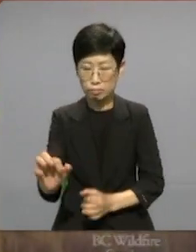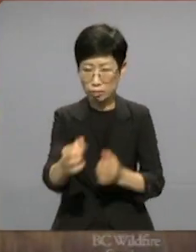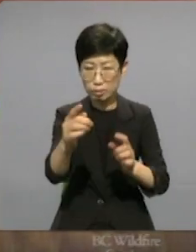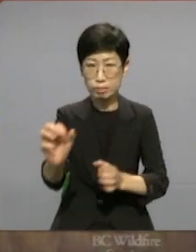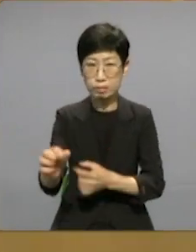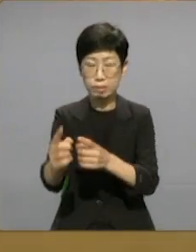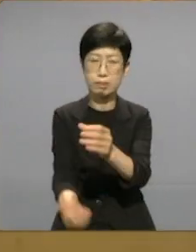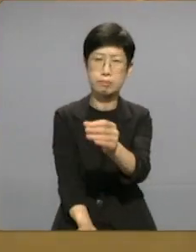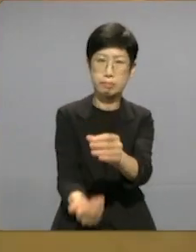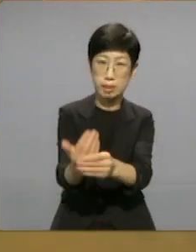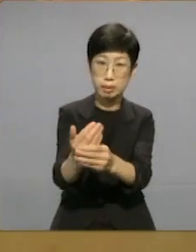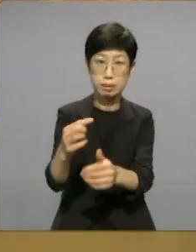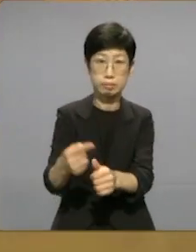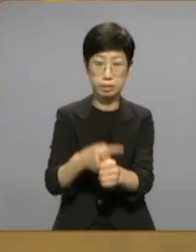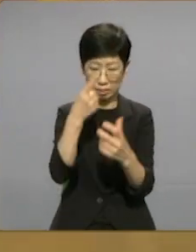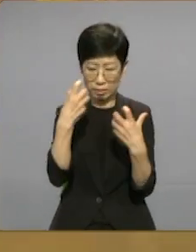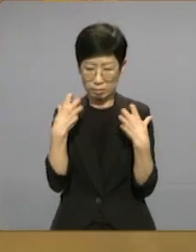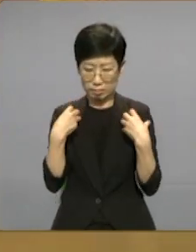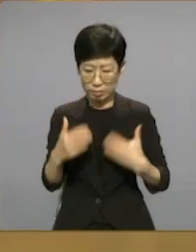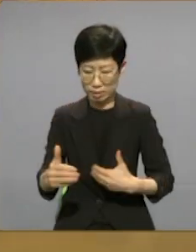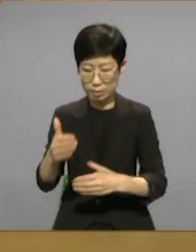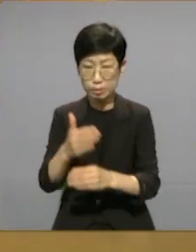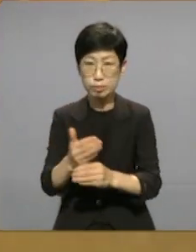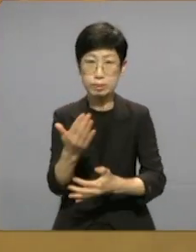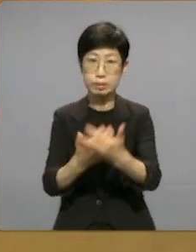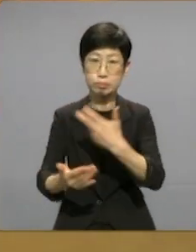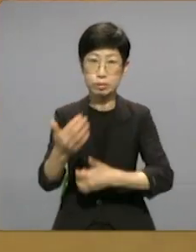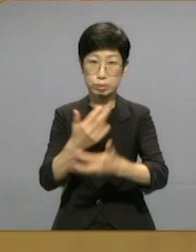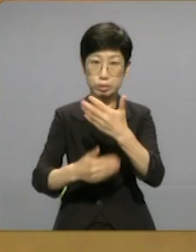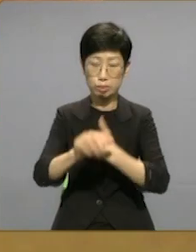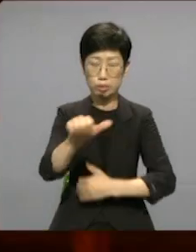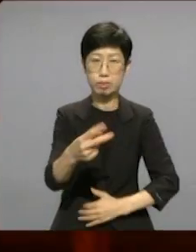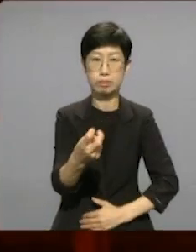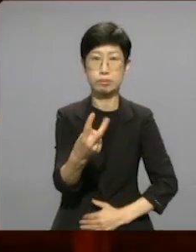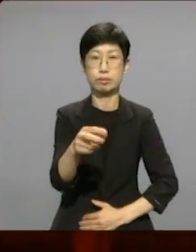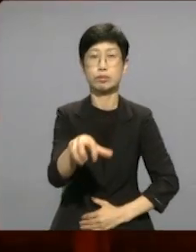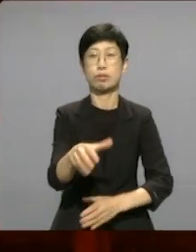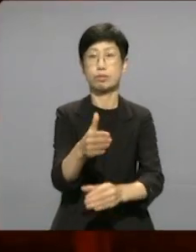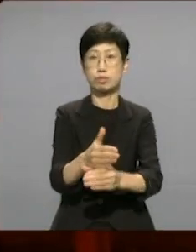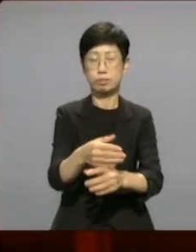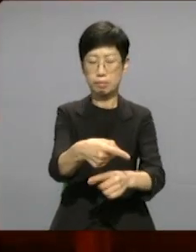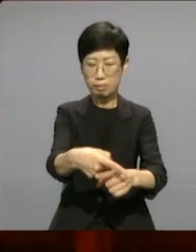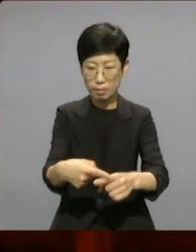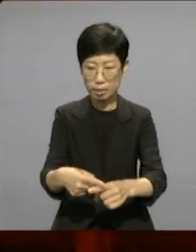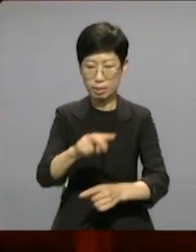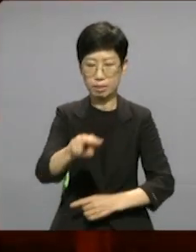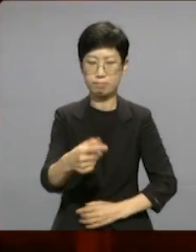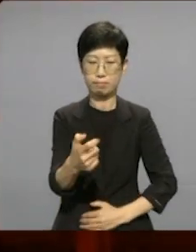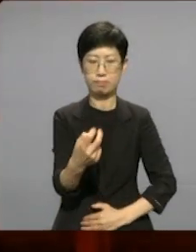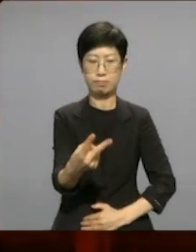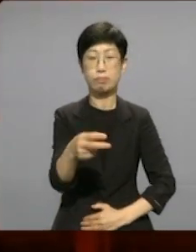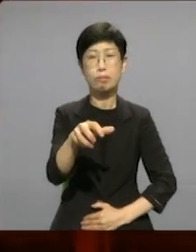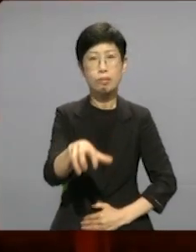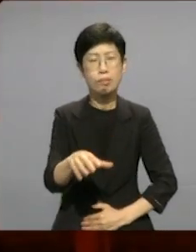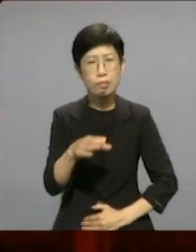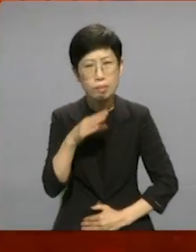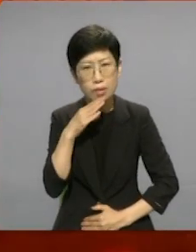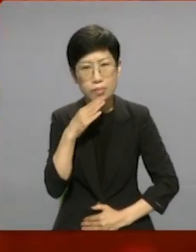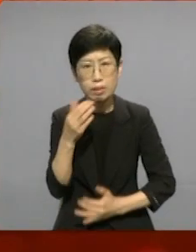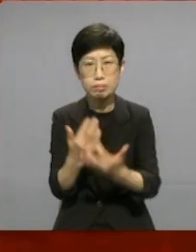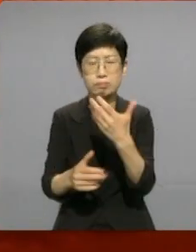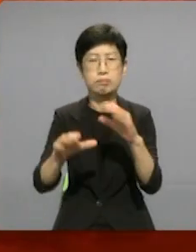동시다발적으로 발생하자 당국은 진행되고 있는 산불 522개 가운데 절반에 해당하는 262개는 사실상